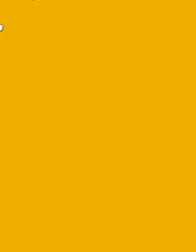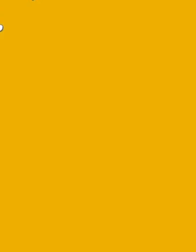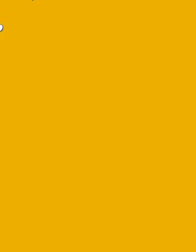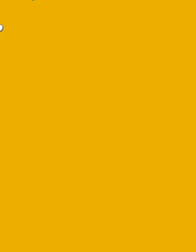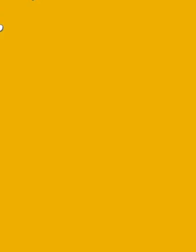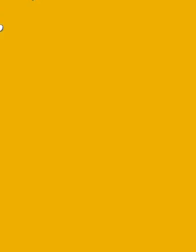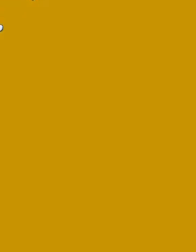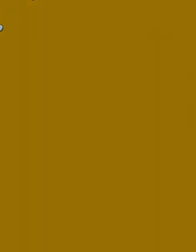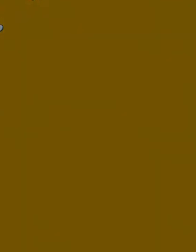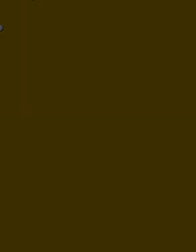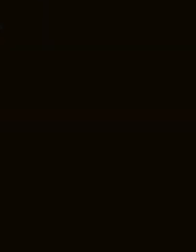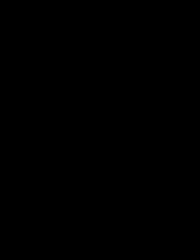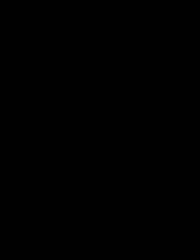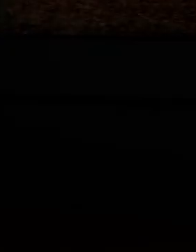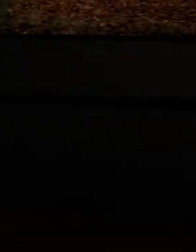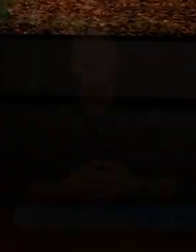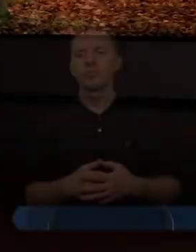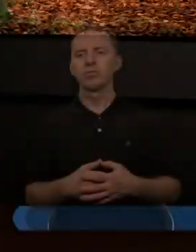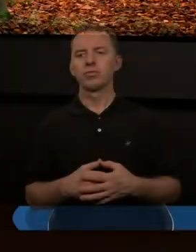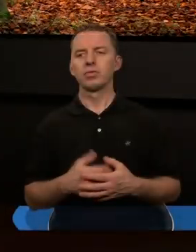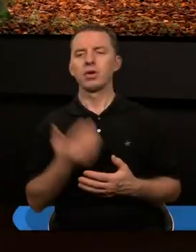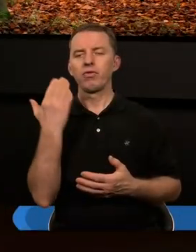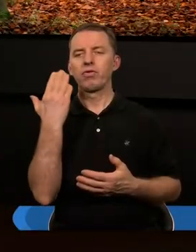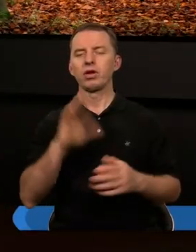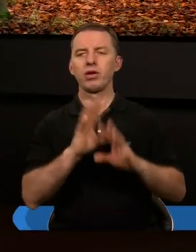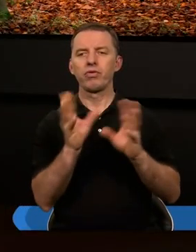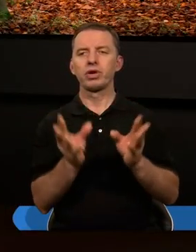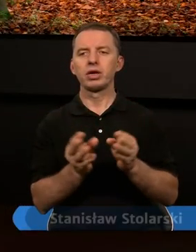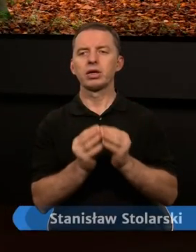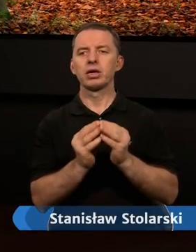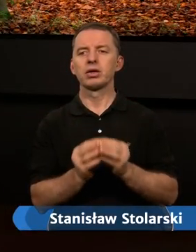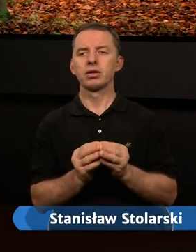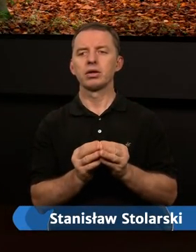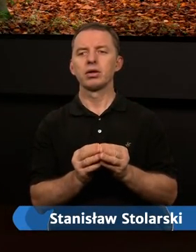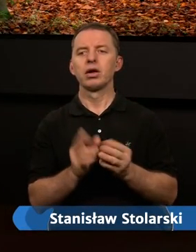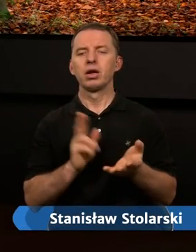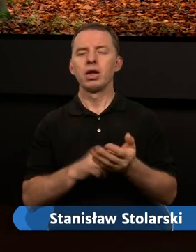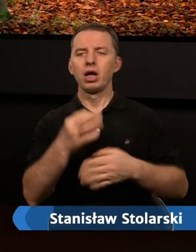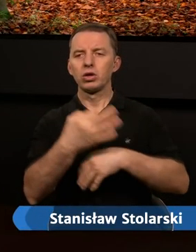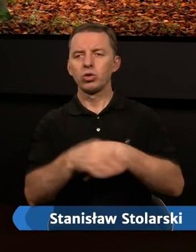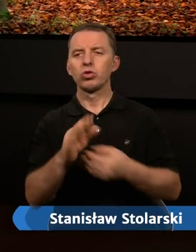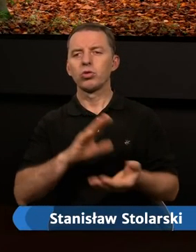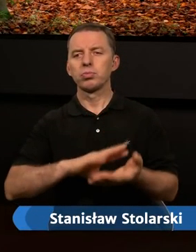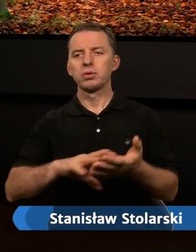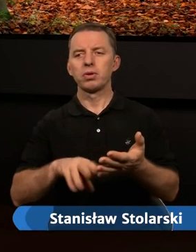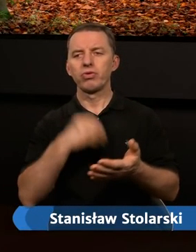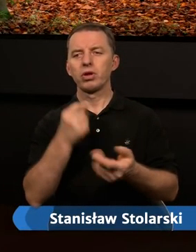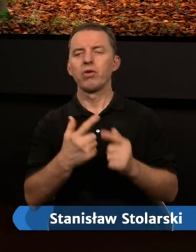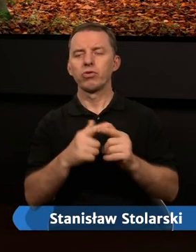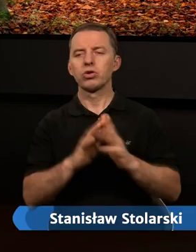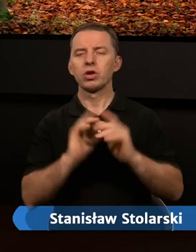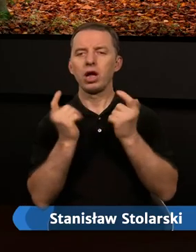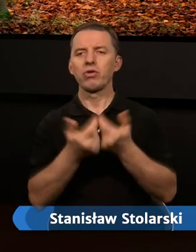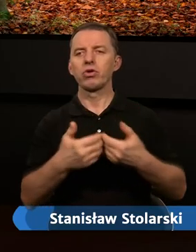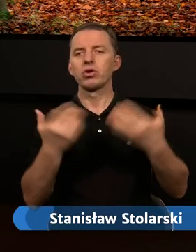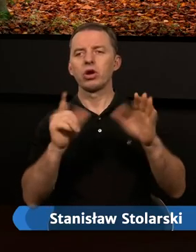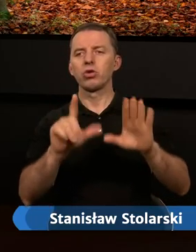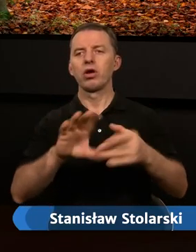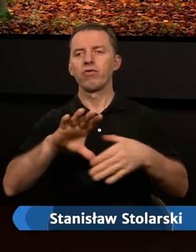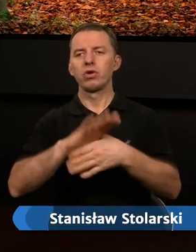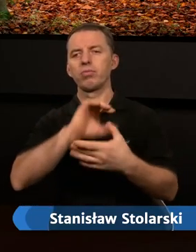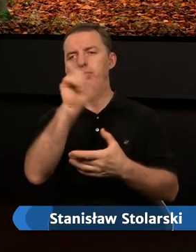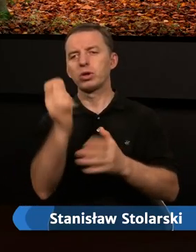Dziękujemy. Witam wszystkich na Studium Biblii w Kościele Adwentystów Dnia VII